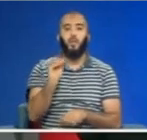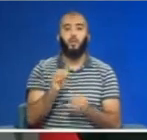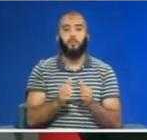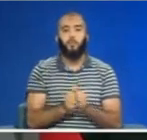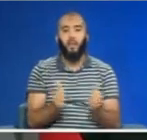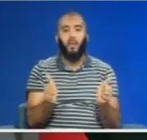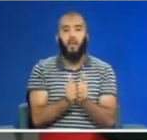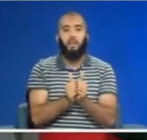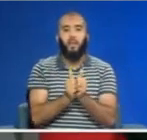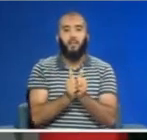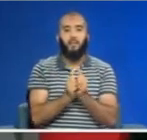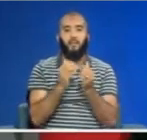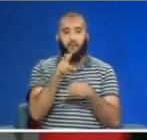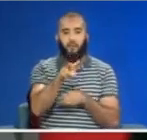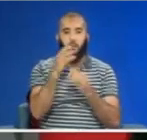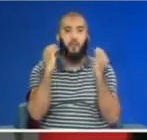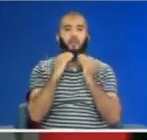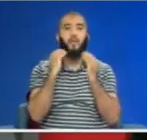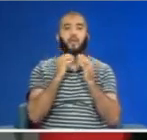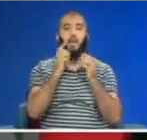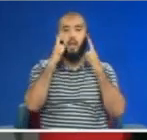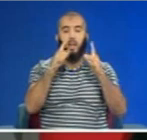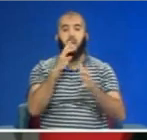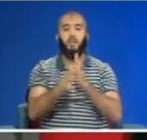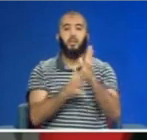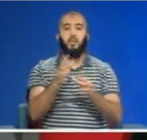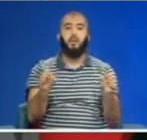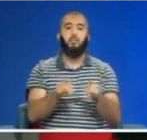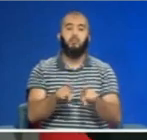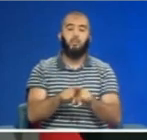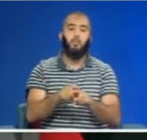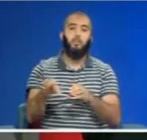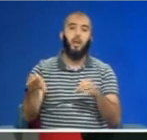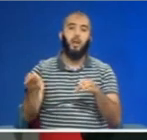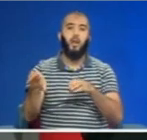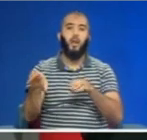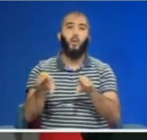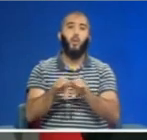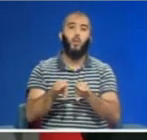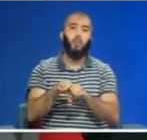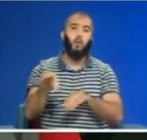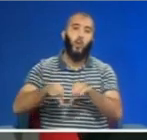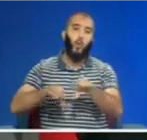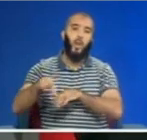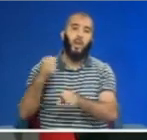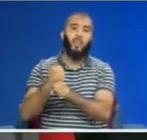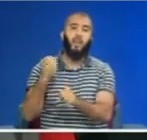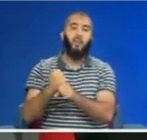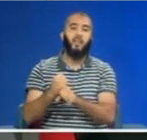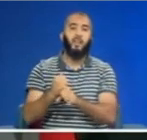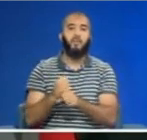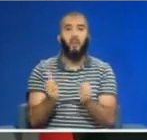يصحبكم الزميل فيصل في لغة الإشارة، وكذلك الزملاء على عارضة الإخراج مع الزميل يونس،